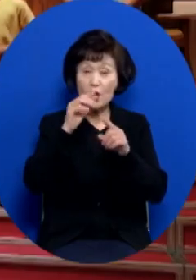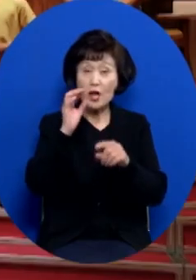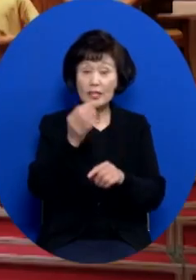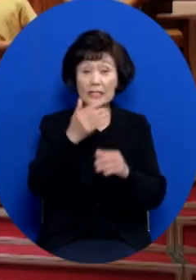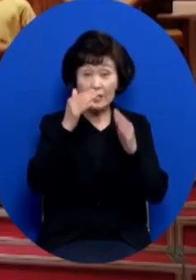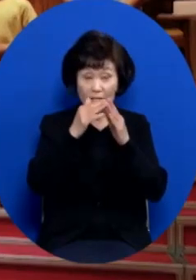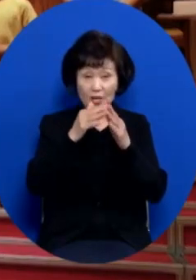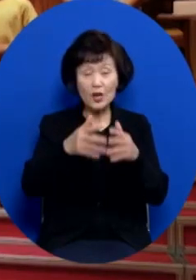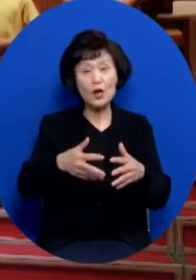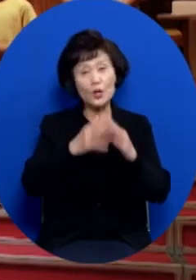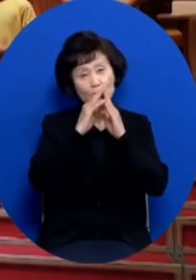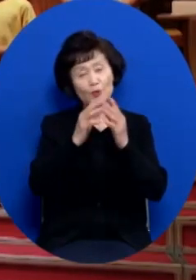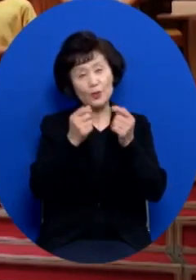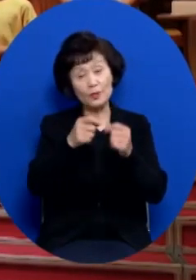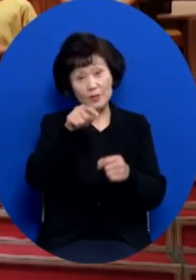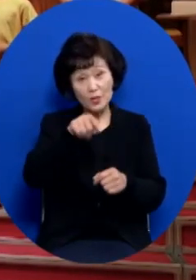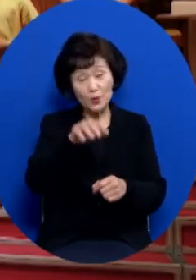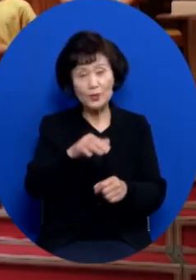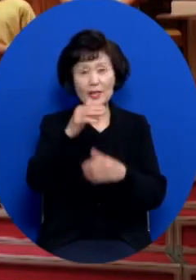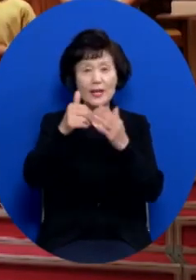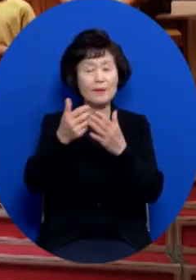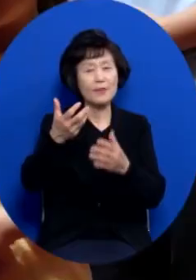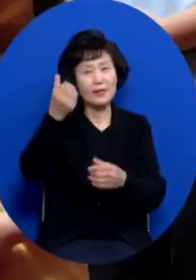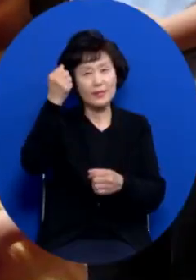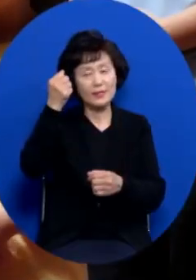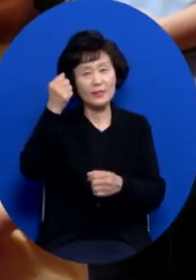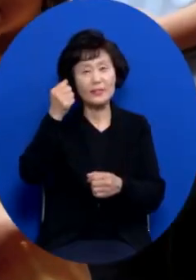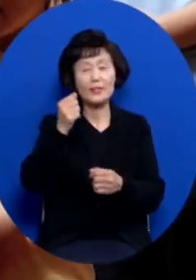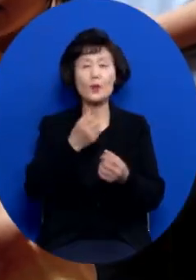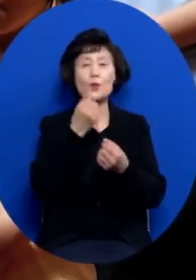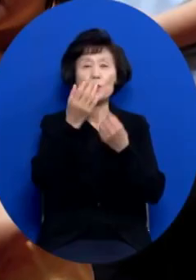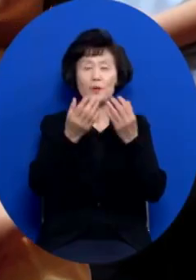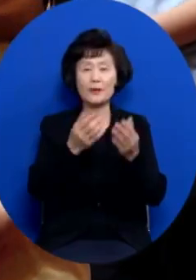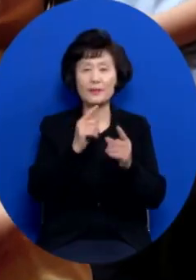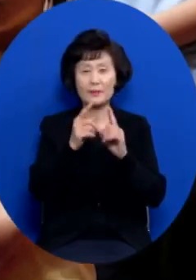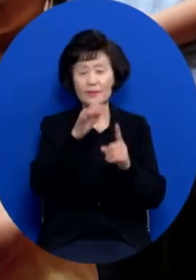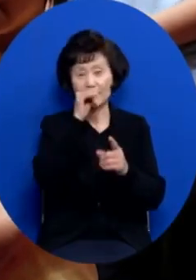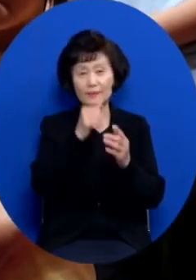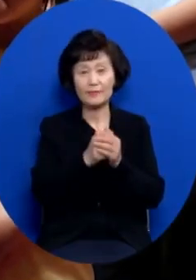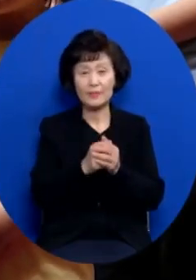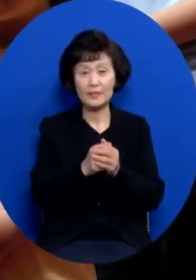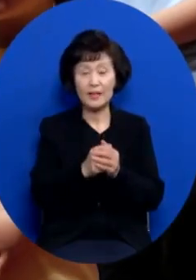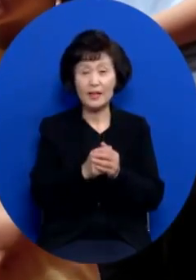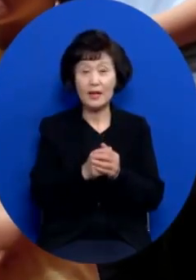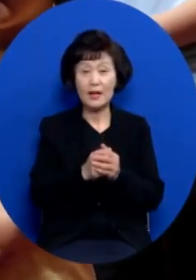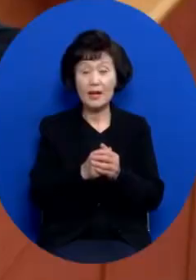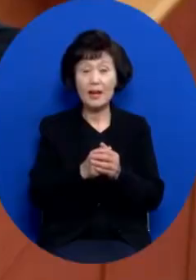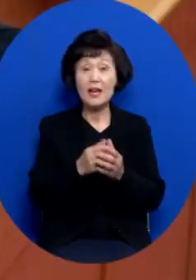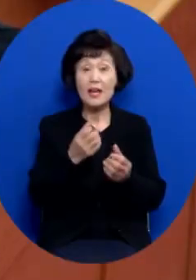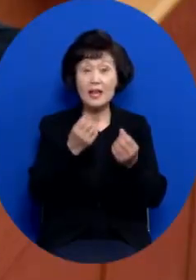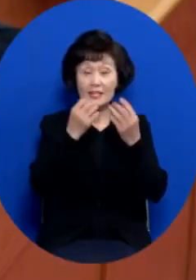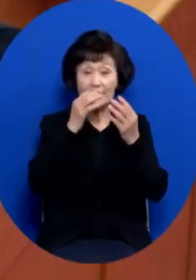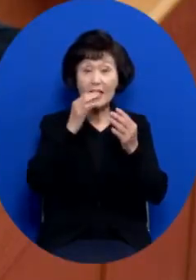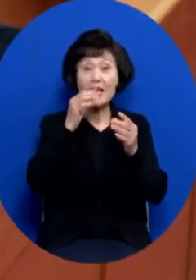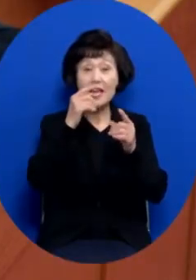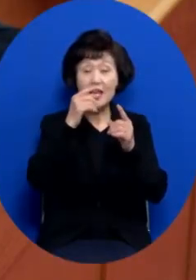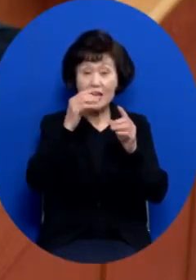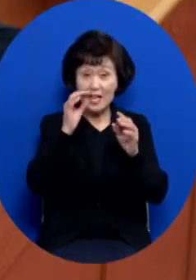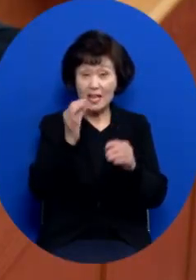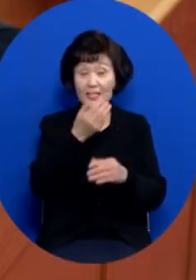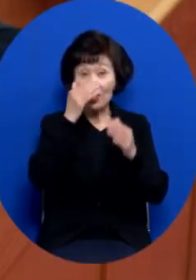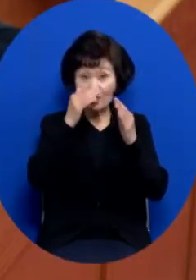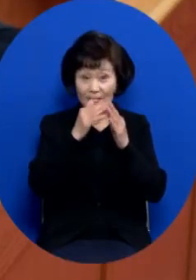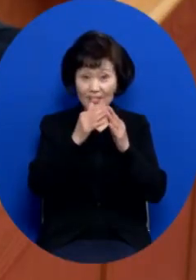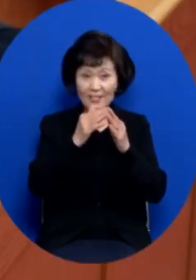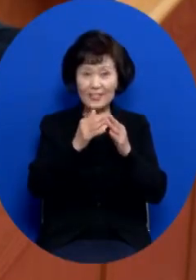하나님의 것임을 고백하길 바란다고 전했습니다. 새성전 건축을 감사하며 천성교회 아동부와 중고등부